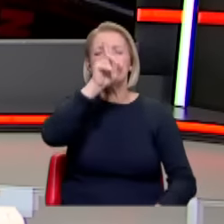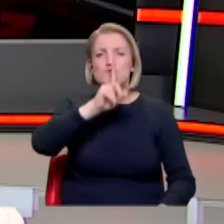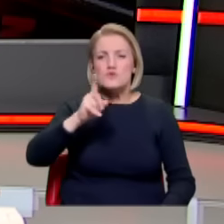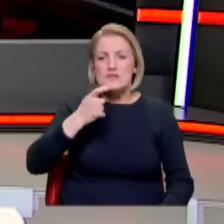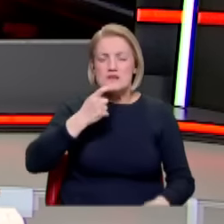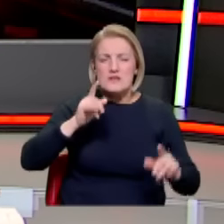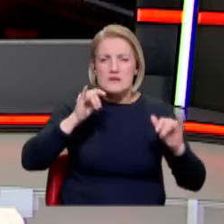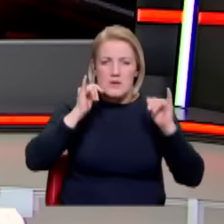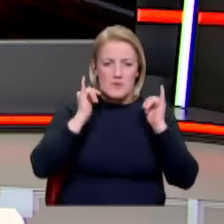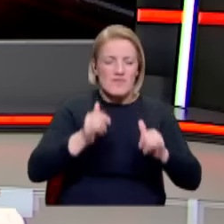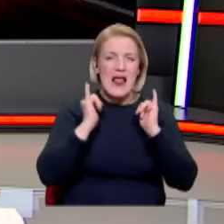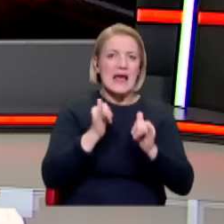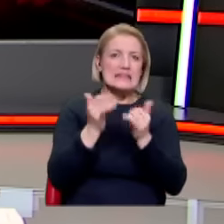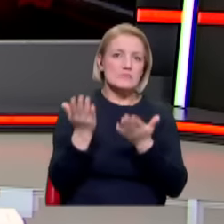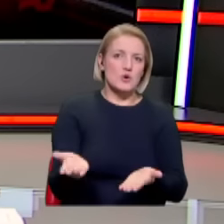ya.